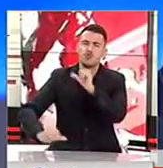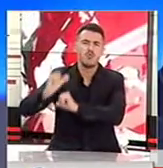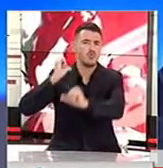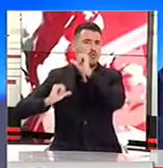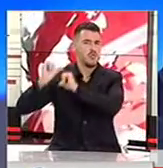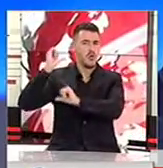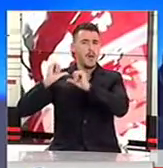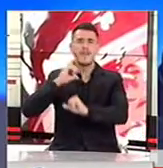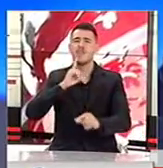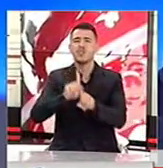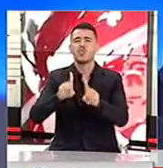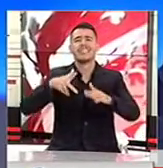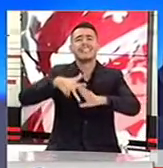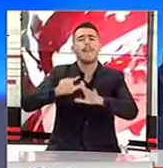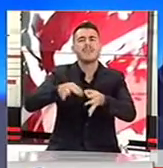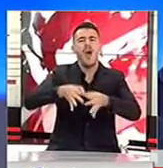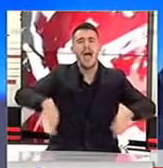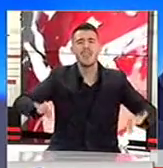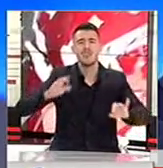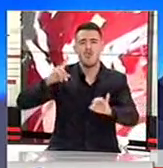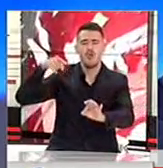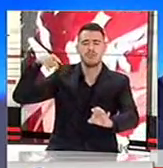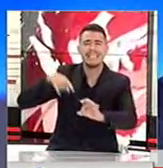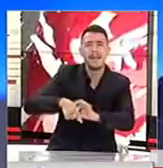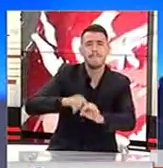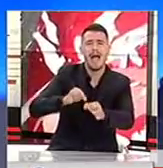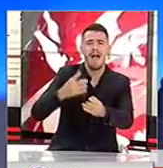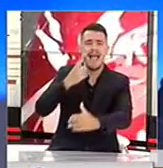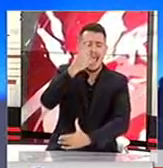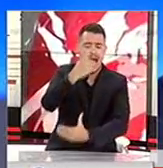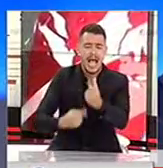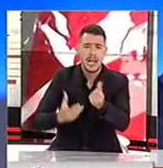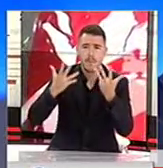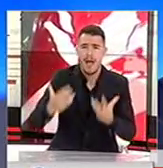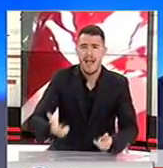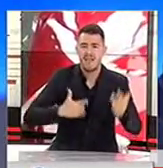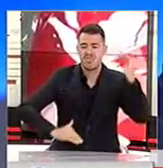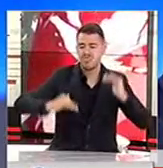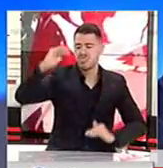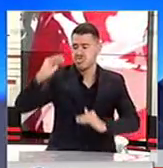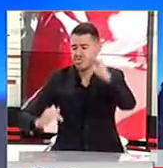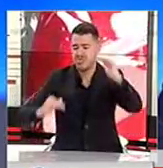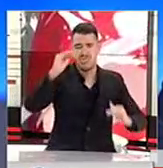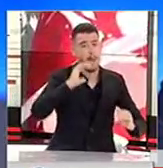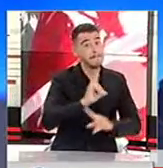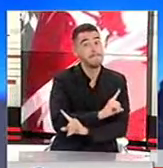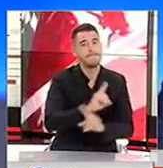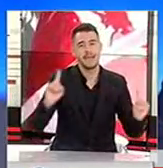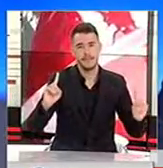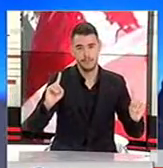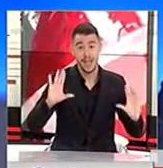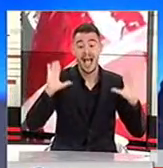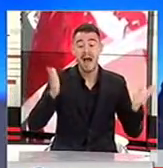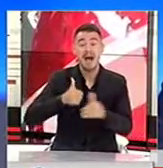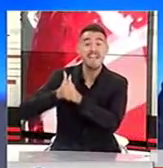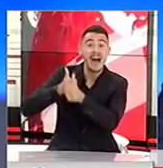των ελλειμμάτων, αλλά και στην εποχή των μεγάλων ανισοτήτων. Ο στόχος λοιπόν που έθεσα είναι να μπορέσουμε μέσα στην επόμενη πενταετία να